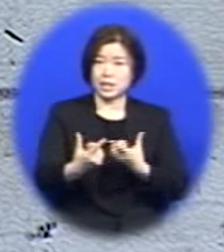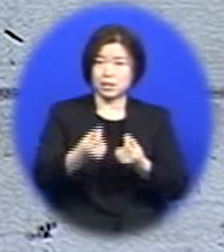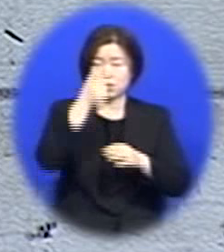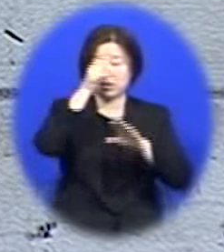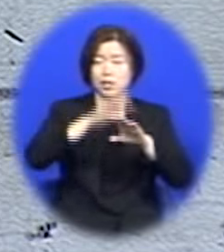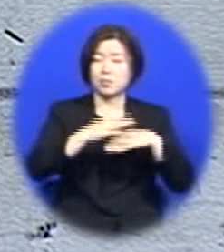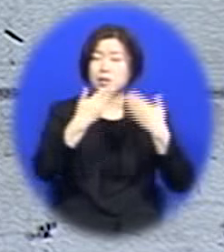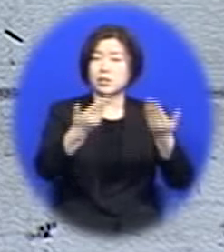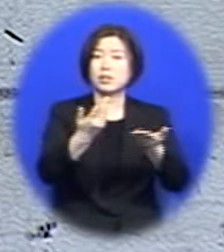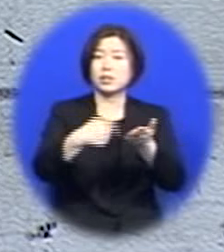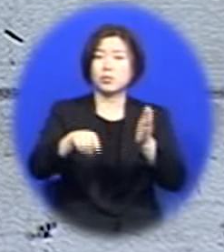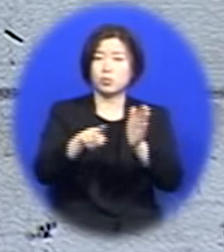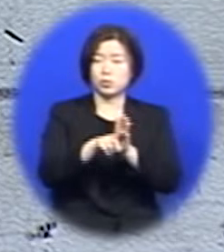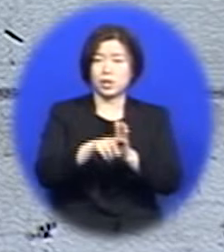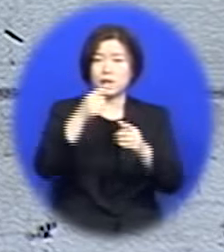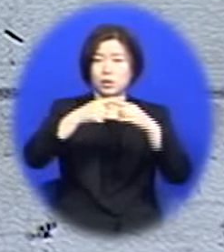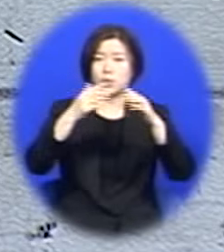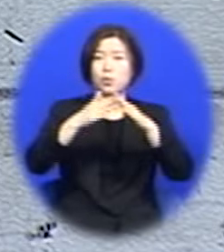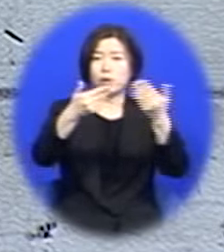하기 위해서 교회를 주신 거예요.